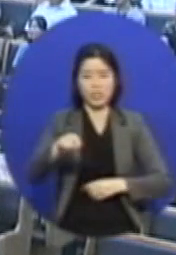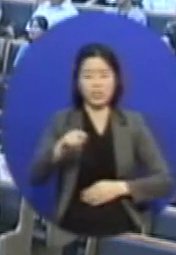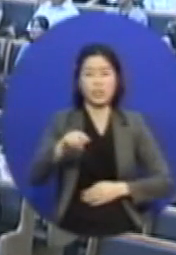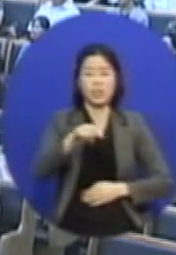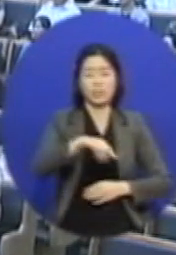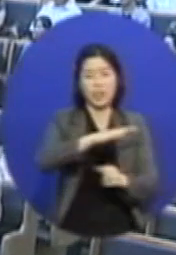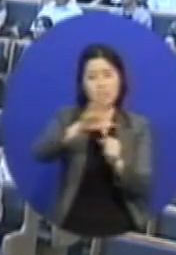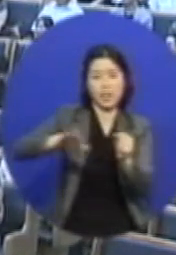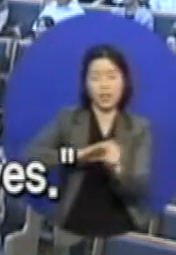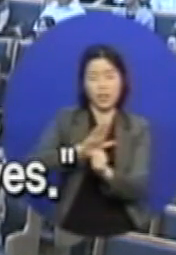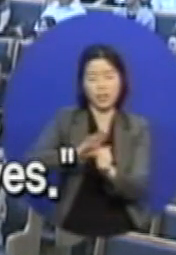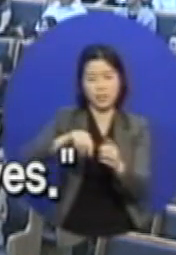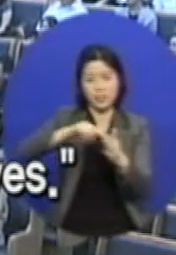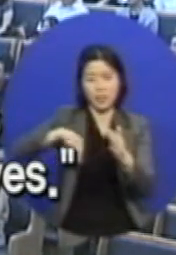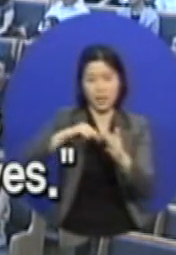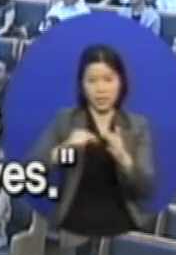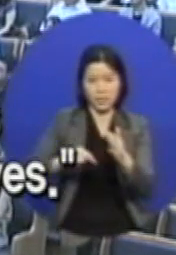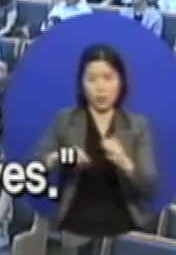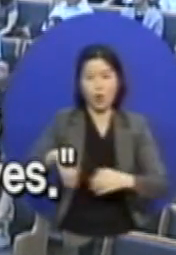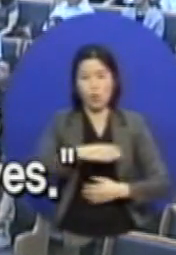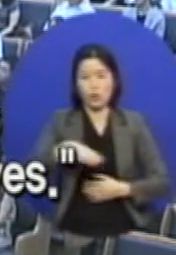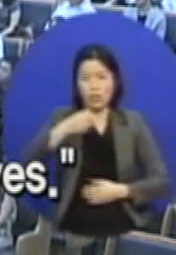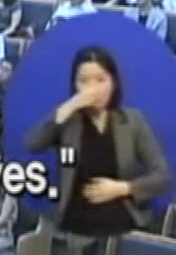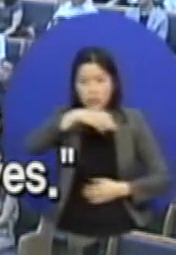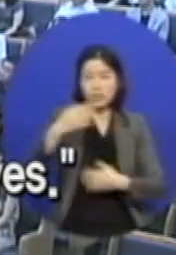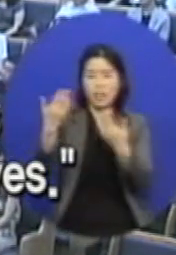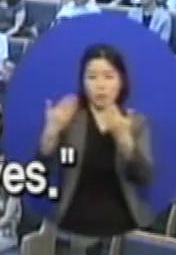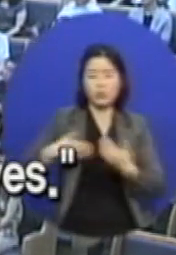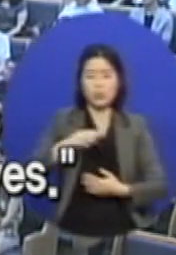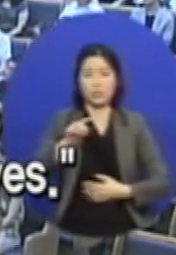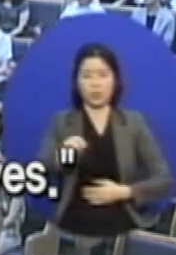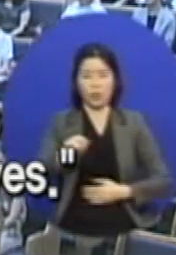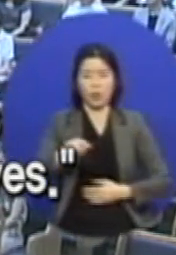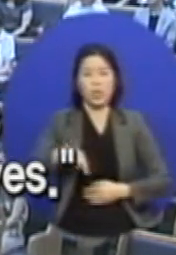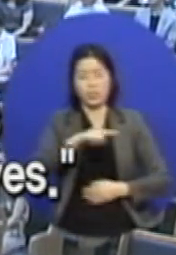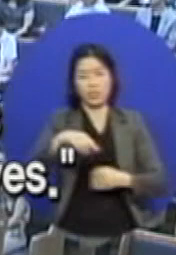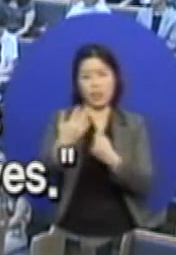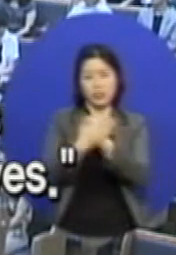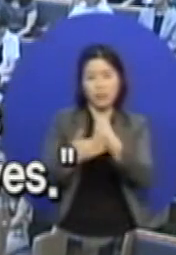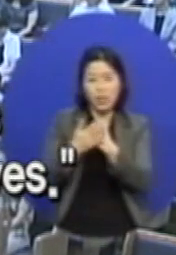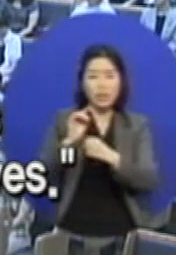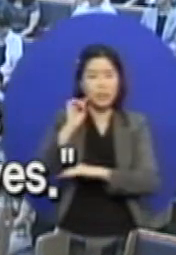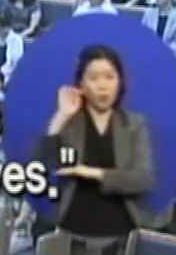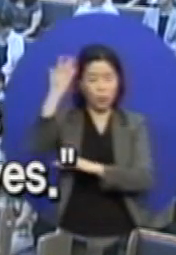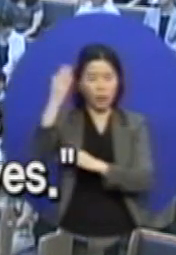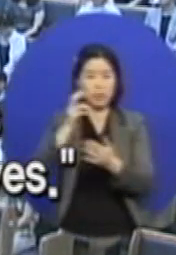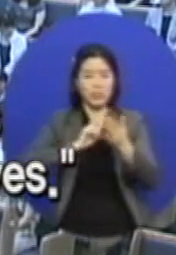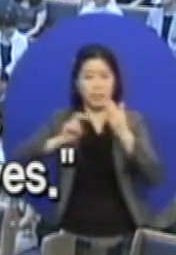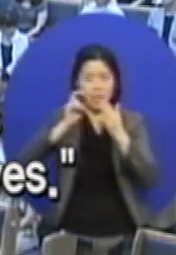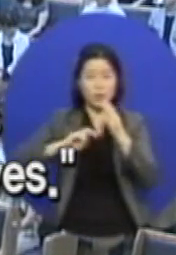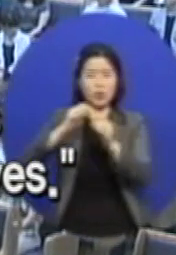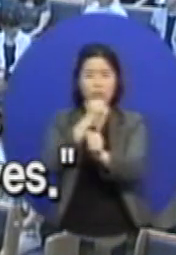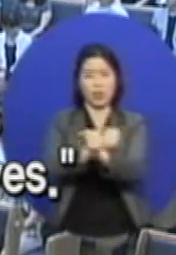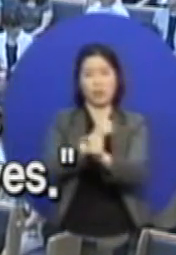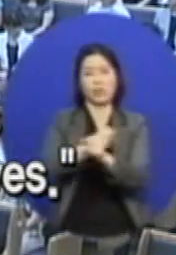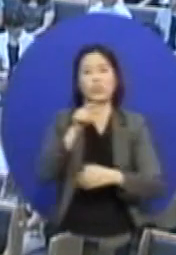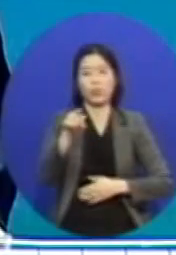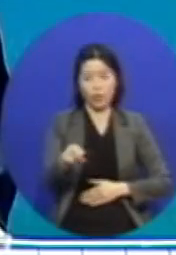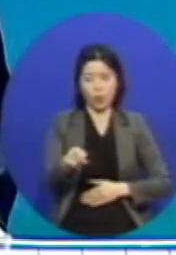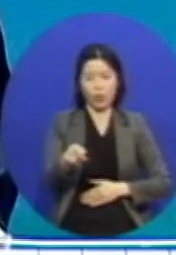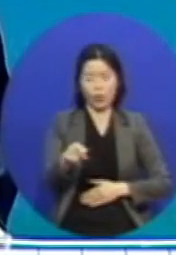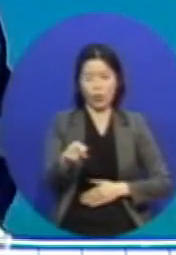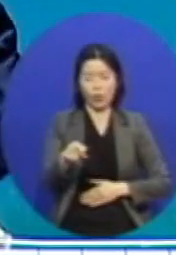자 안에서 우리에게 거저 주시는 바 그의 은혜의 영광을 찬송하게 하려는 것이라